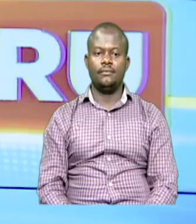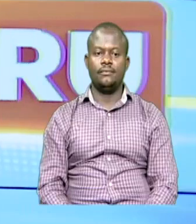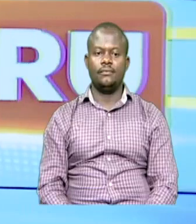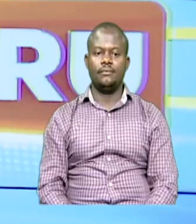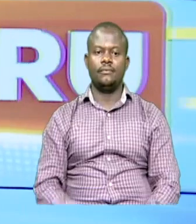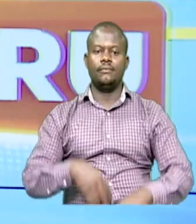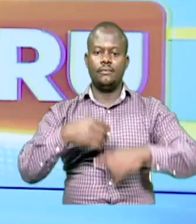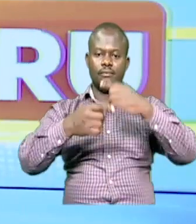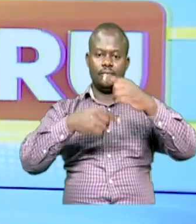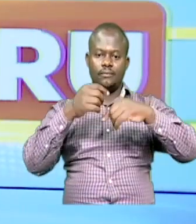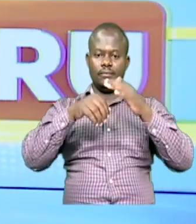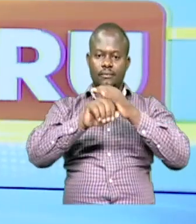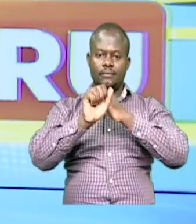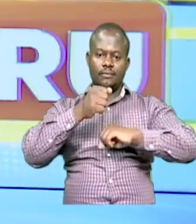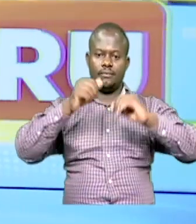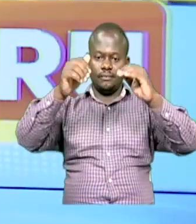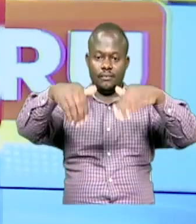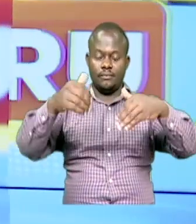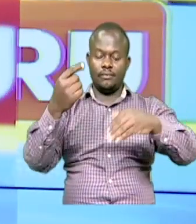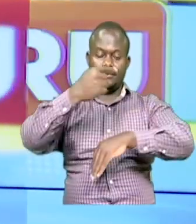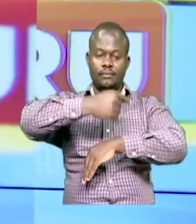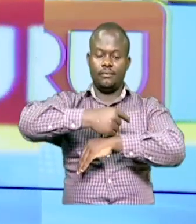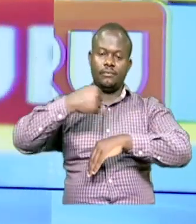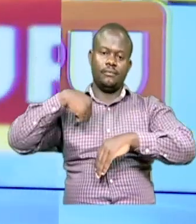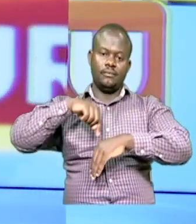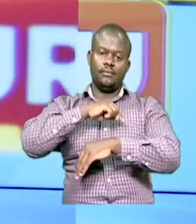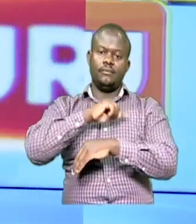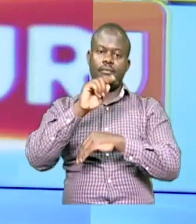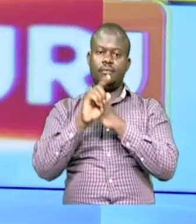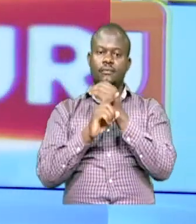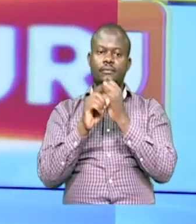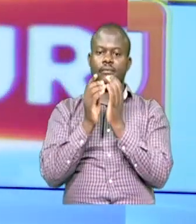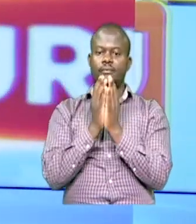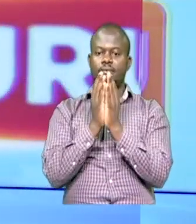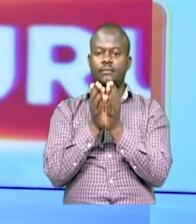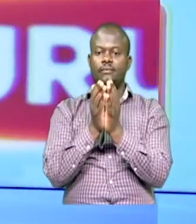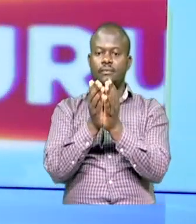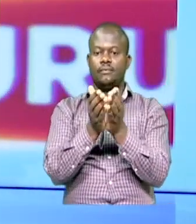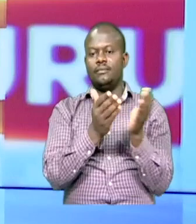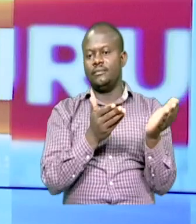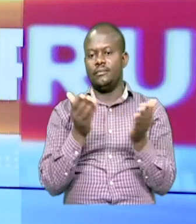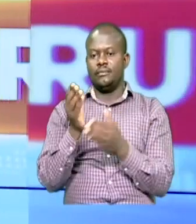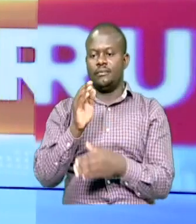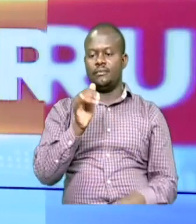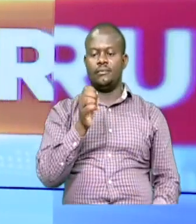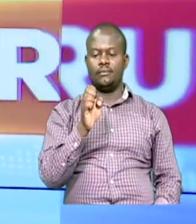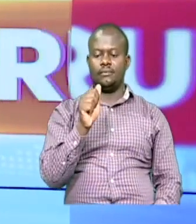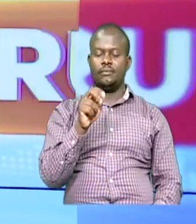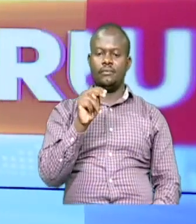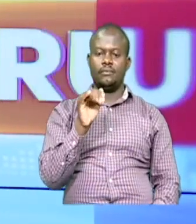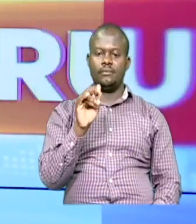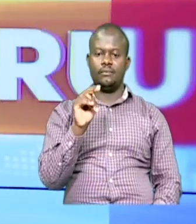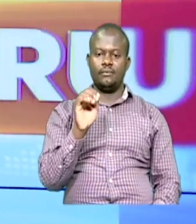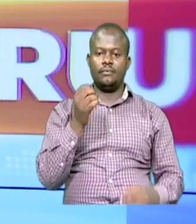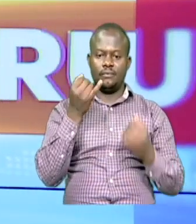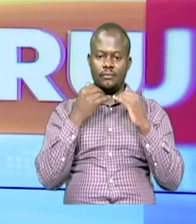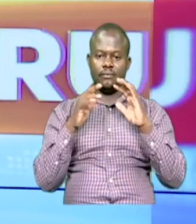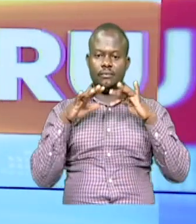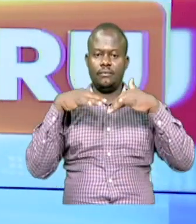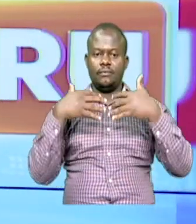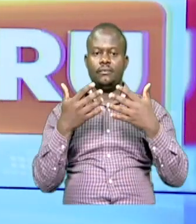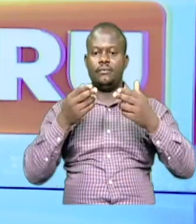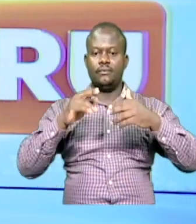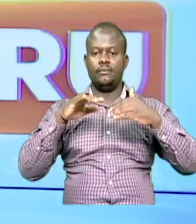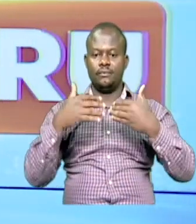cyavuga rero ibikorwa by'umuganda by'uyu munsi tugiye mu karere ka Rusizi n'ubundi twakira mugenzi wacu Jeanine Ndayizeye atubwire naho ukuntu umuganda